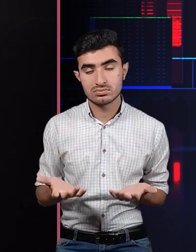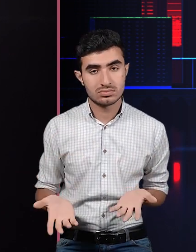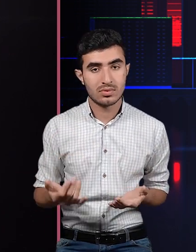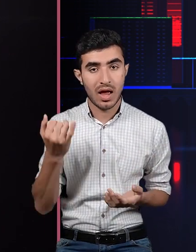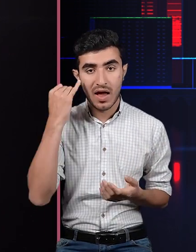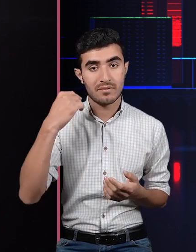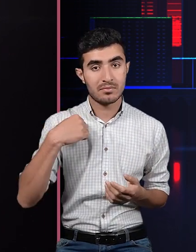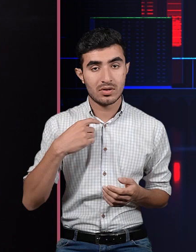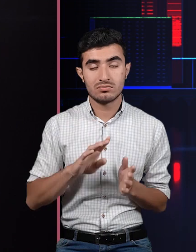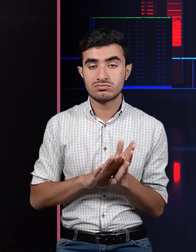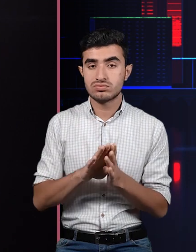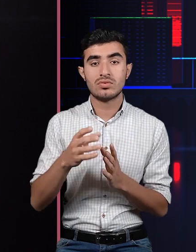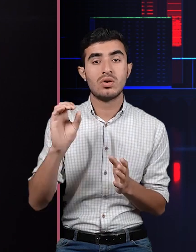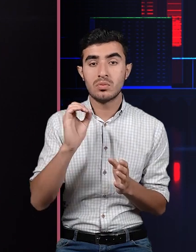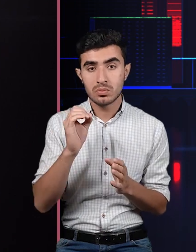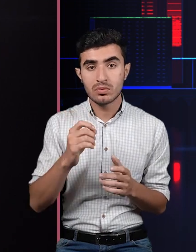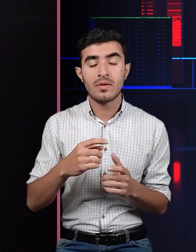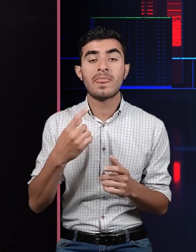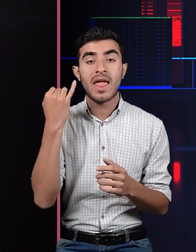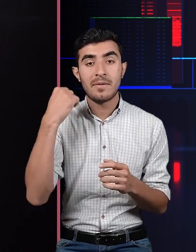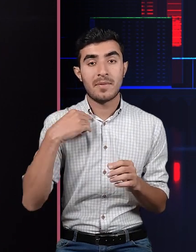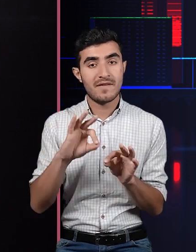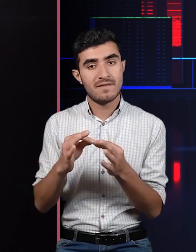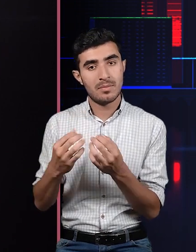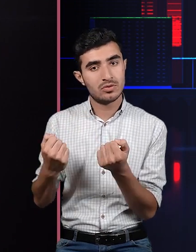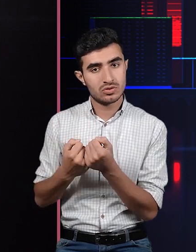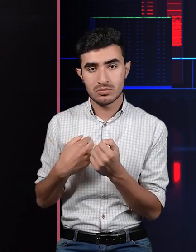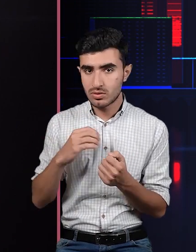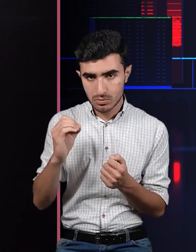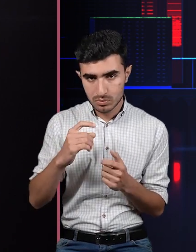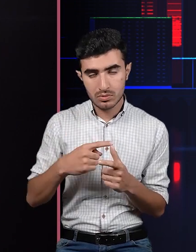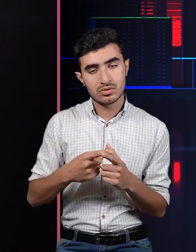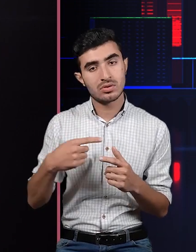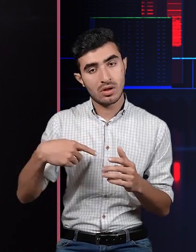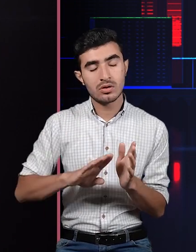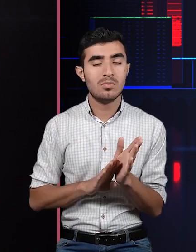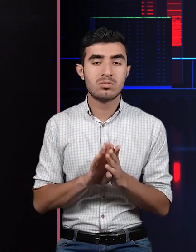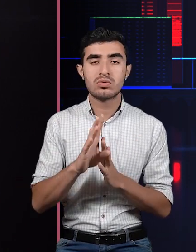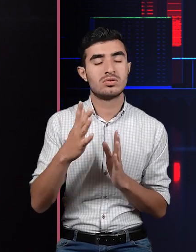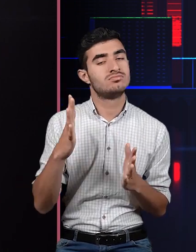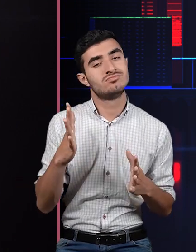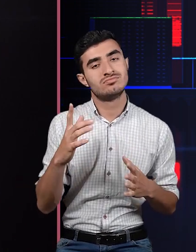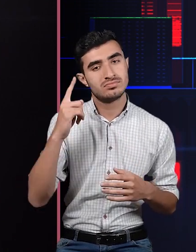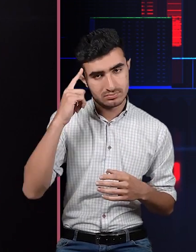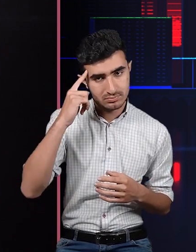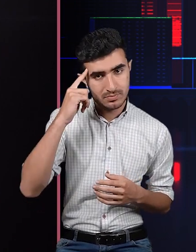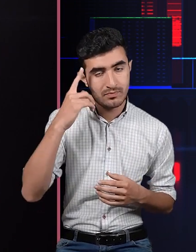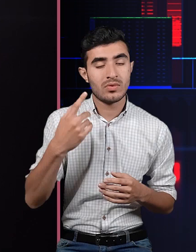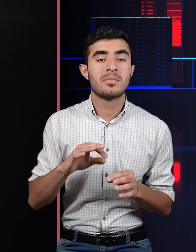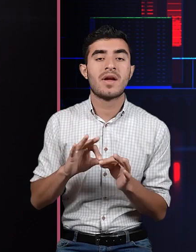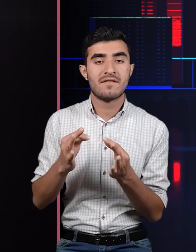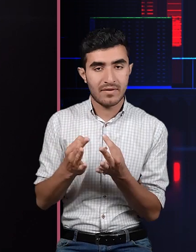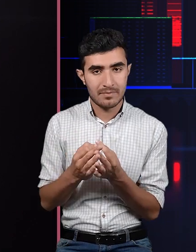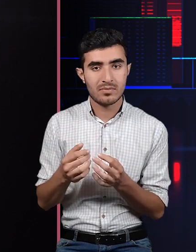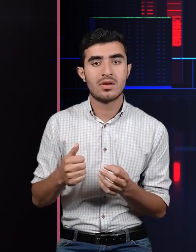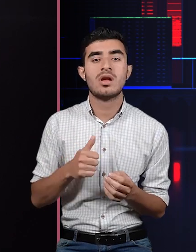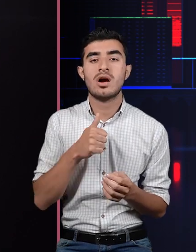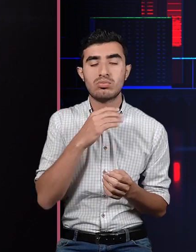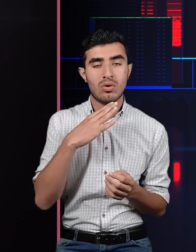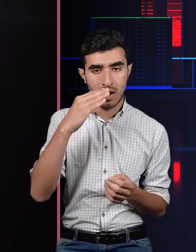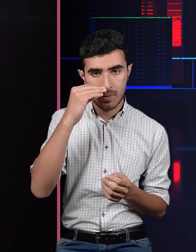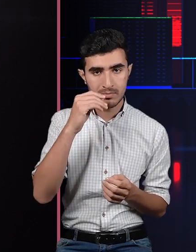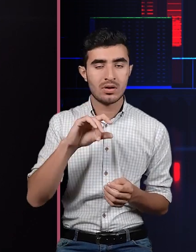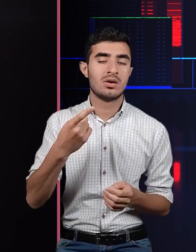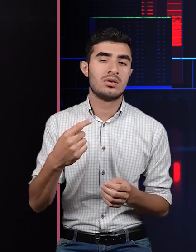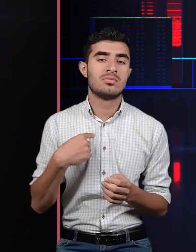पे हूँ मैं बिल्कुल भी यहाँ पे ना हो सकती इफ़ इट वॉज़न्ट फॉर द सपोर्ट दैट आई गॉट फ्रॉम माई इमीडिएट फैमिली. माई पेरेंट्स, माई